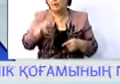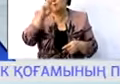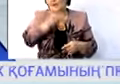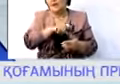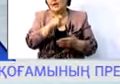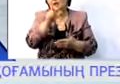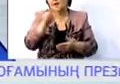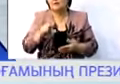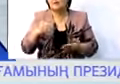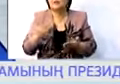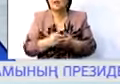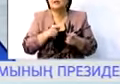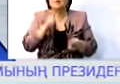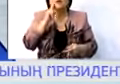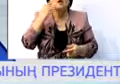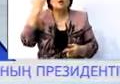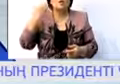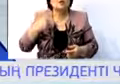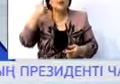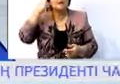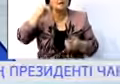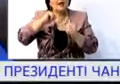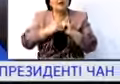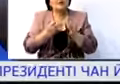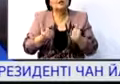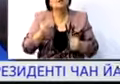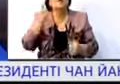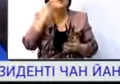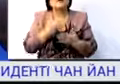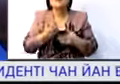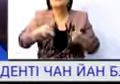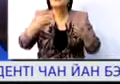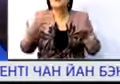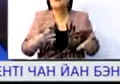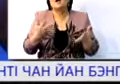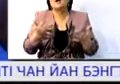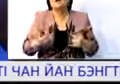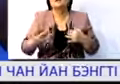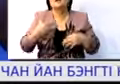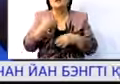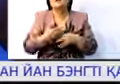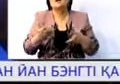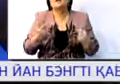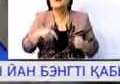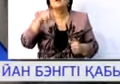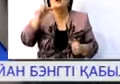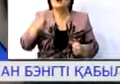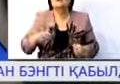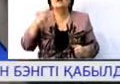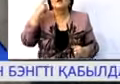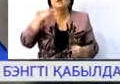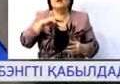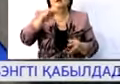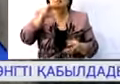қызметке жаңадан келіп отқан жастар бойына содан бір сабақ алатын шығар деген ойымыз бар енді. Шынайы өмірден алынған бұл спектакль арасында адамды ойландырып,